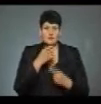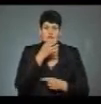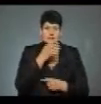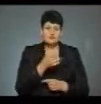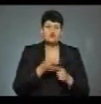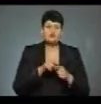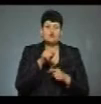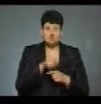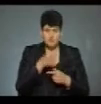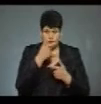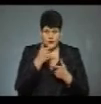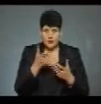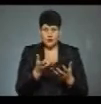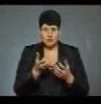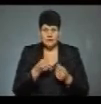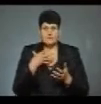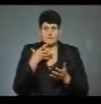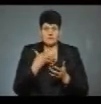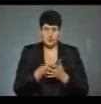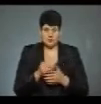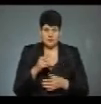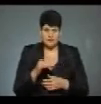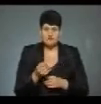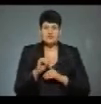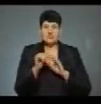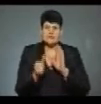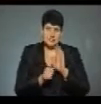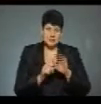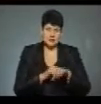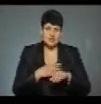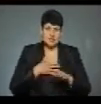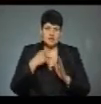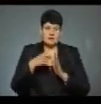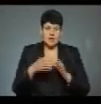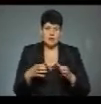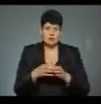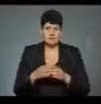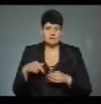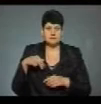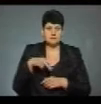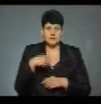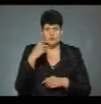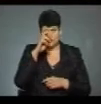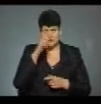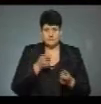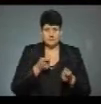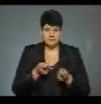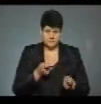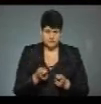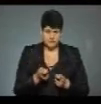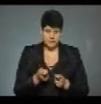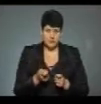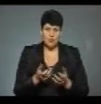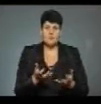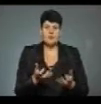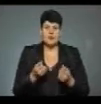цю інформацію отримав з власних джерел. О 16-й годині наша знімальна група побувала в обласній державній адміністрації. У